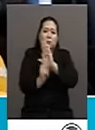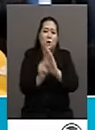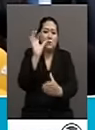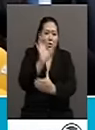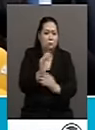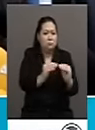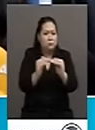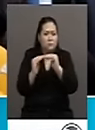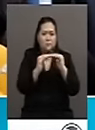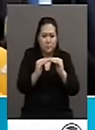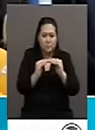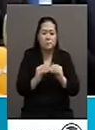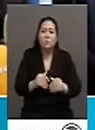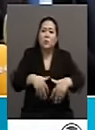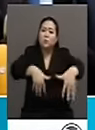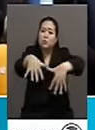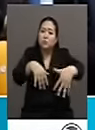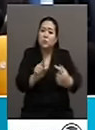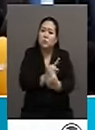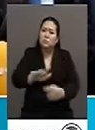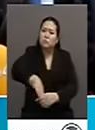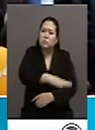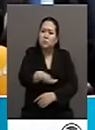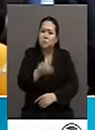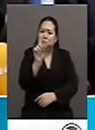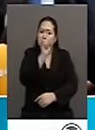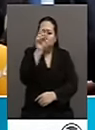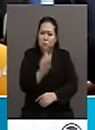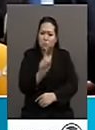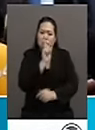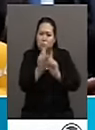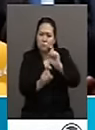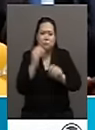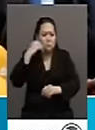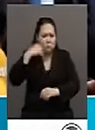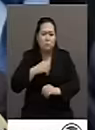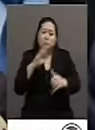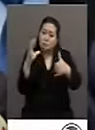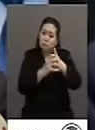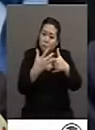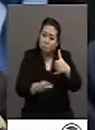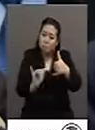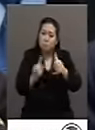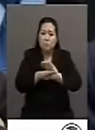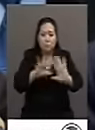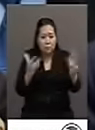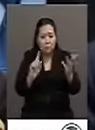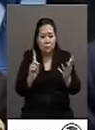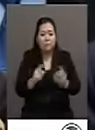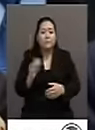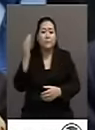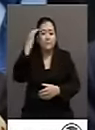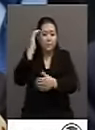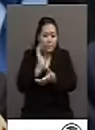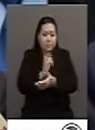เทียมกันด้วยที่สังคมถามถึงมาโดยตลอดแล้ววันนี้ผู้บัญชาการตำรวจแห่งชาติพลตำรวจเอกจักรทิพย์ชัยจินดา